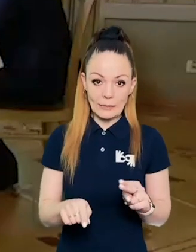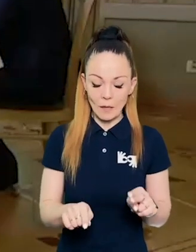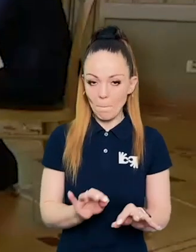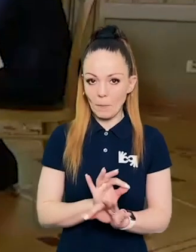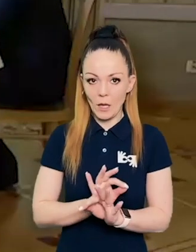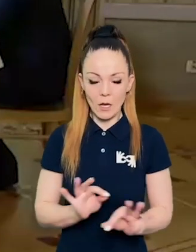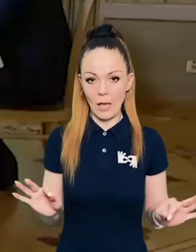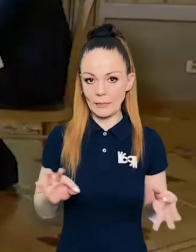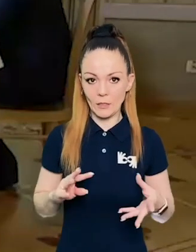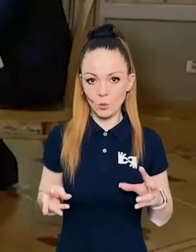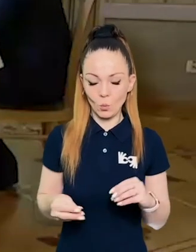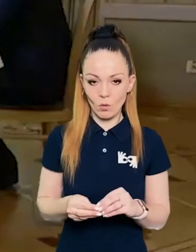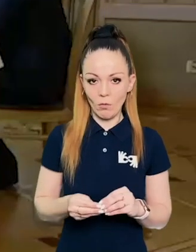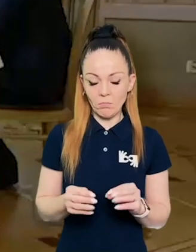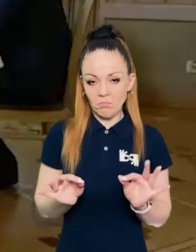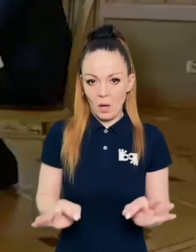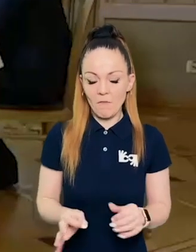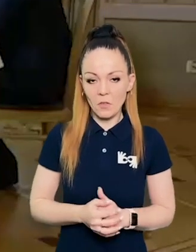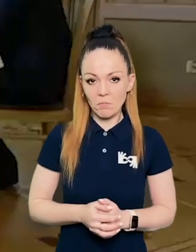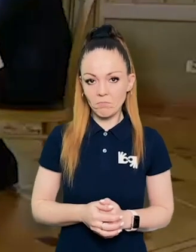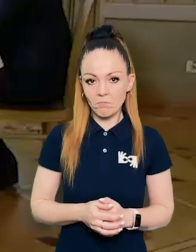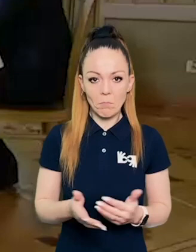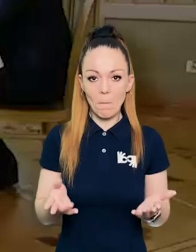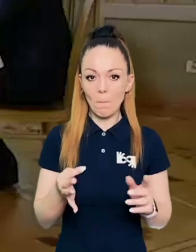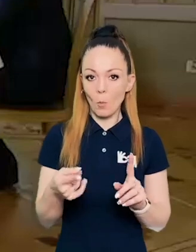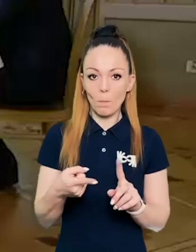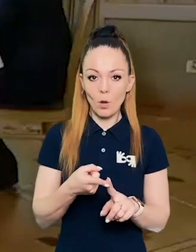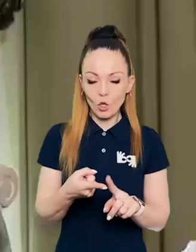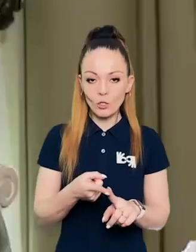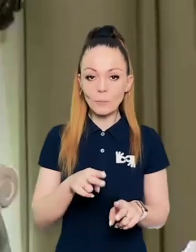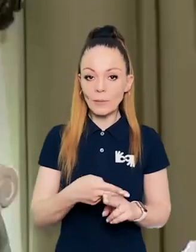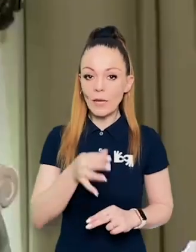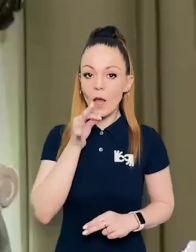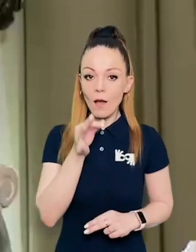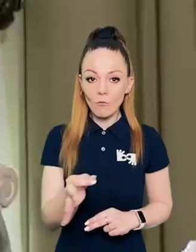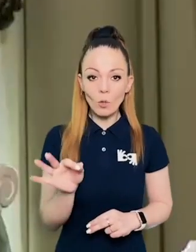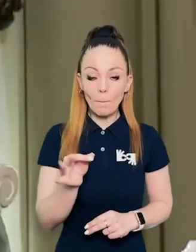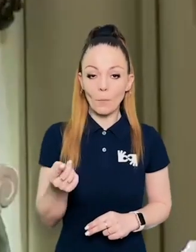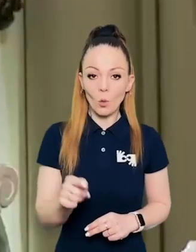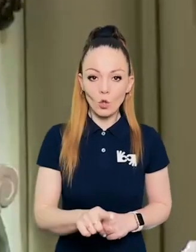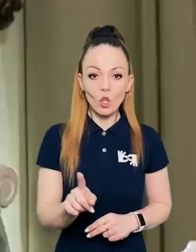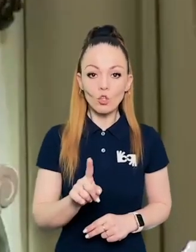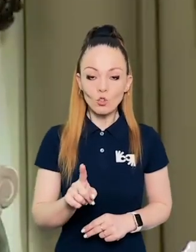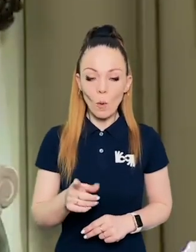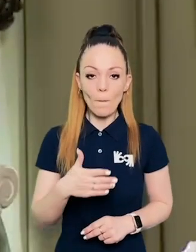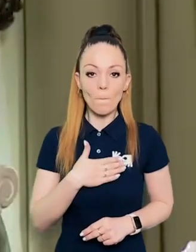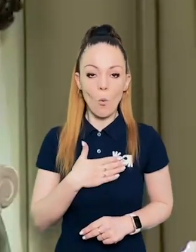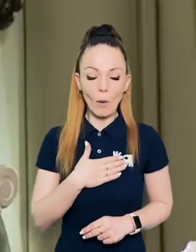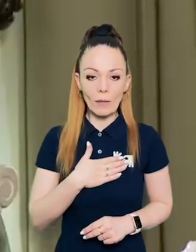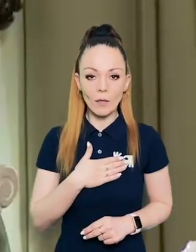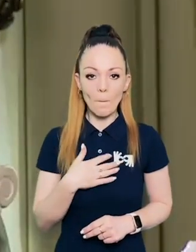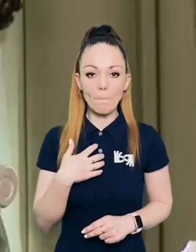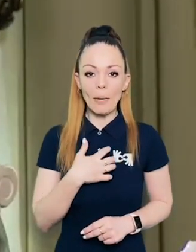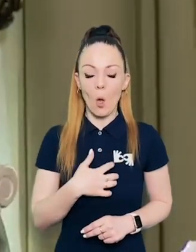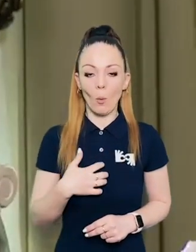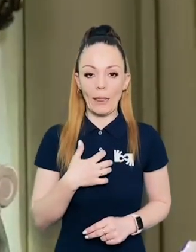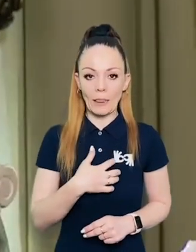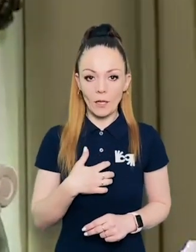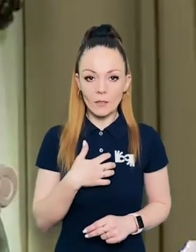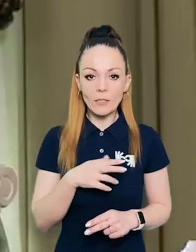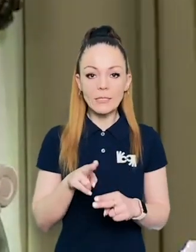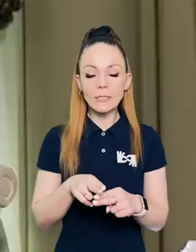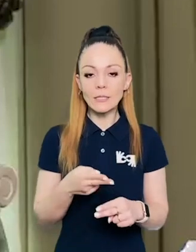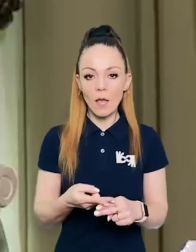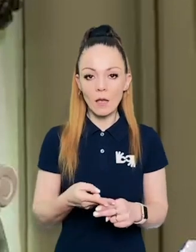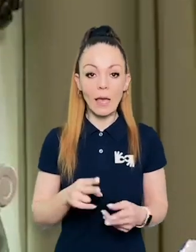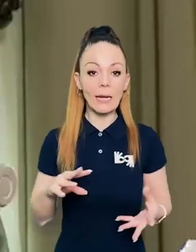що це прекрасний результат. Це правда. По-перше, це говорить про те, що мої